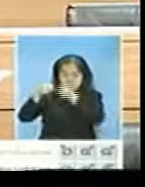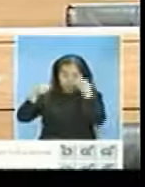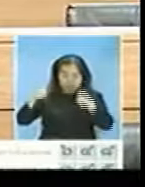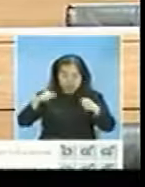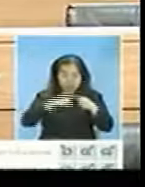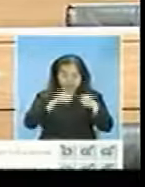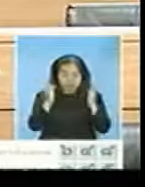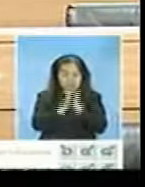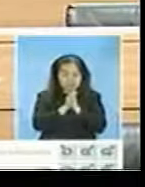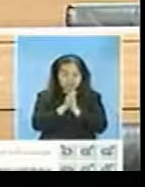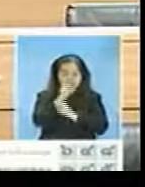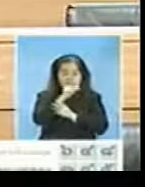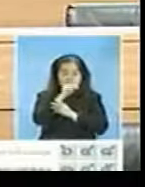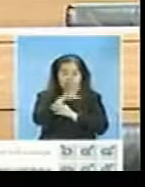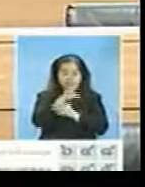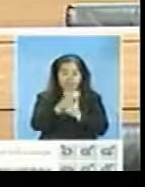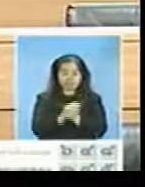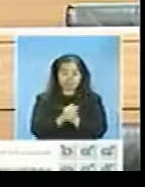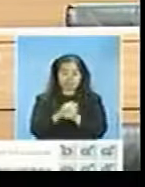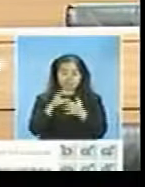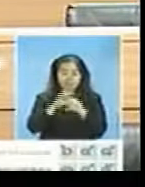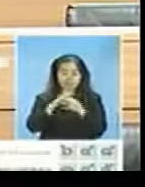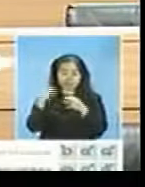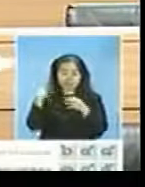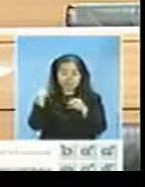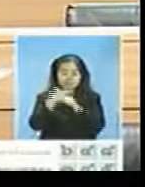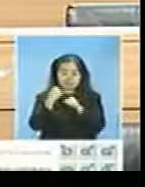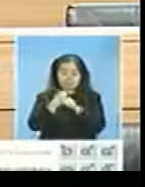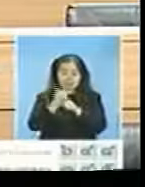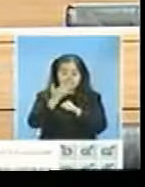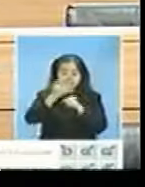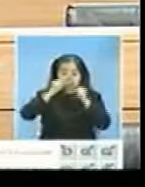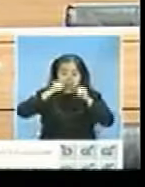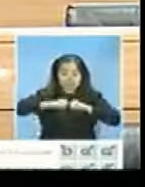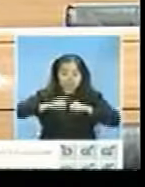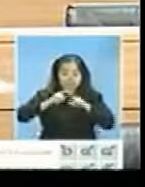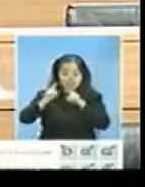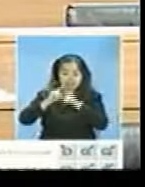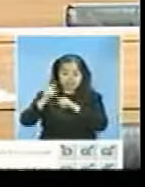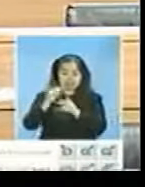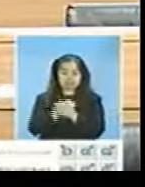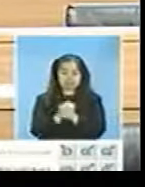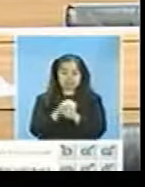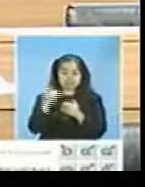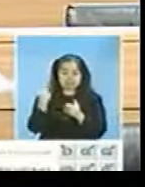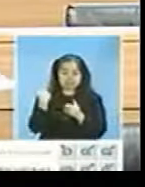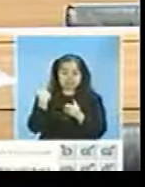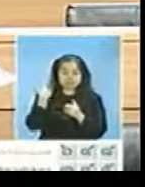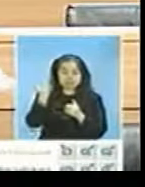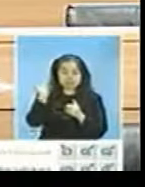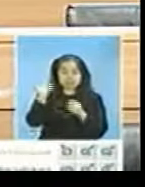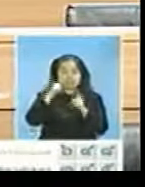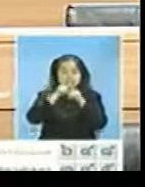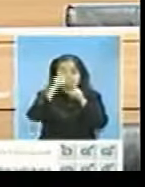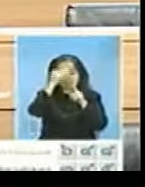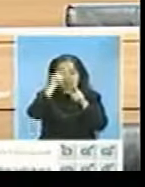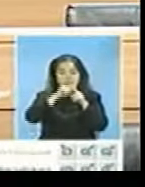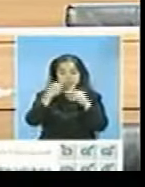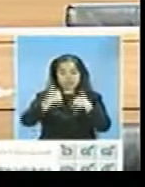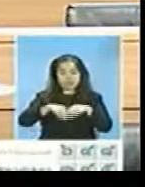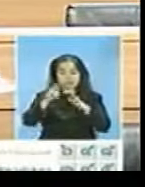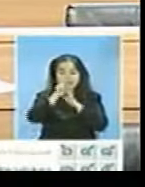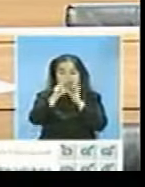แล้วเป็น35ไปร่างรัฐธรรมนูญมาแล้วมาขอมติจากคณะกรรมการสสรก็เกิดมาเป็นรัฐธรรมนูญ